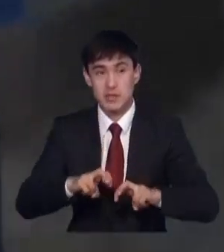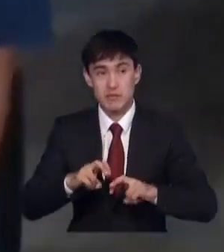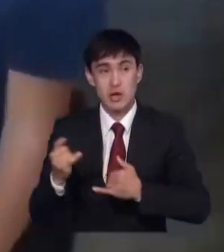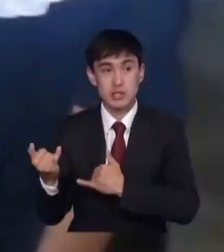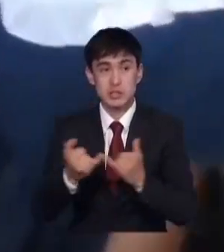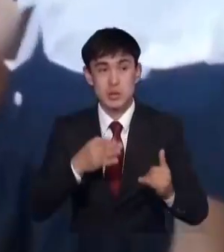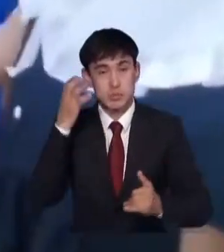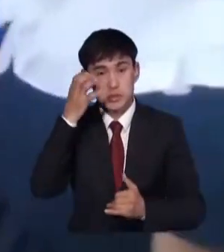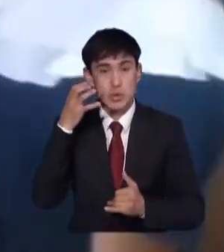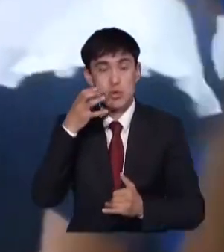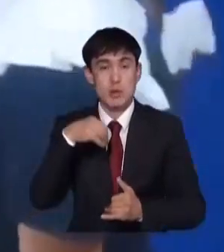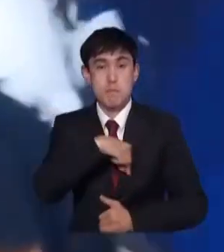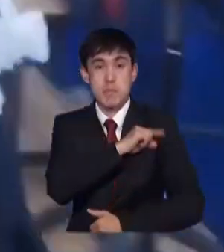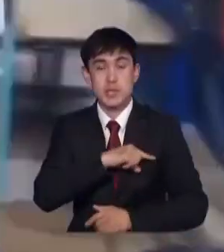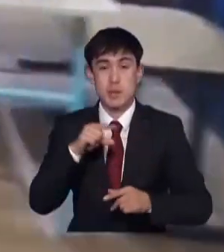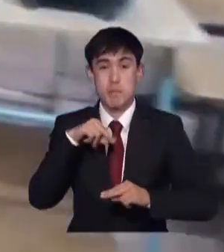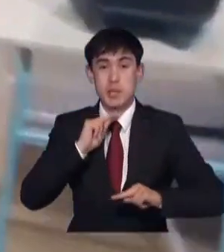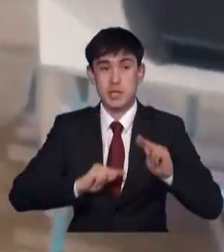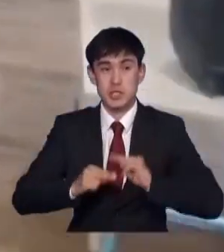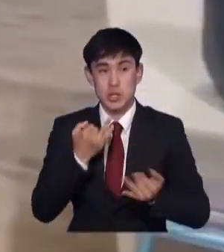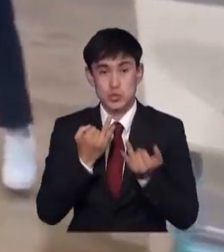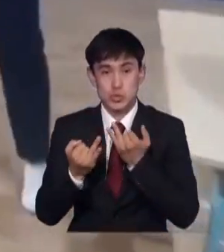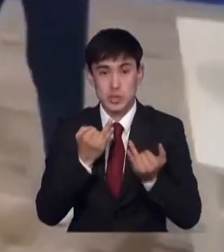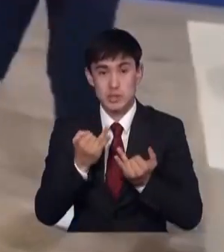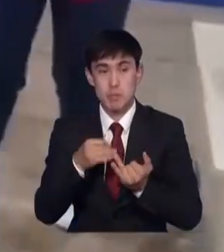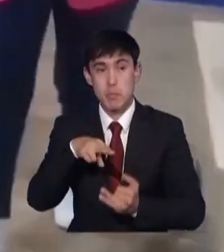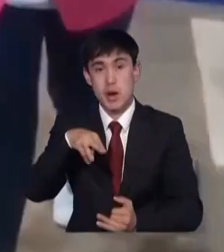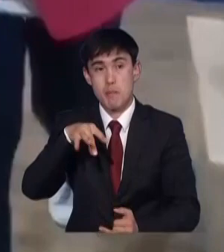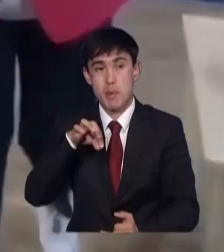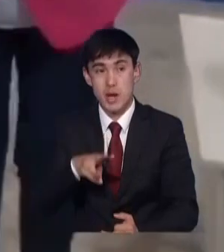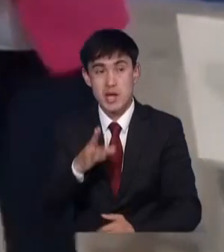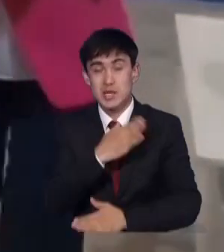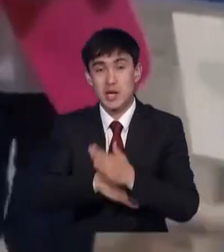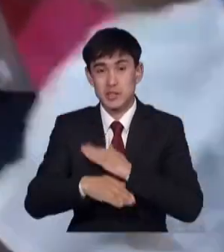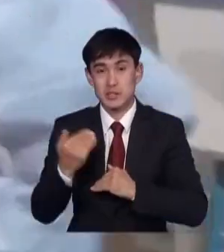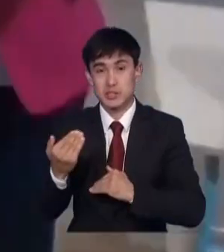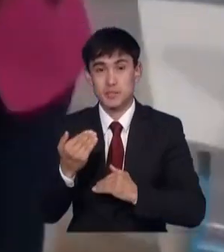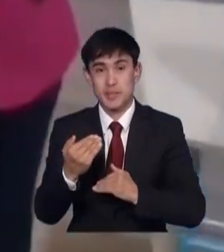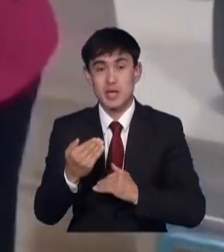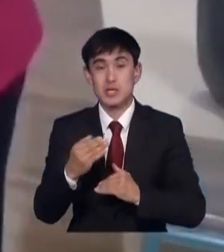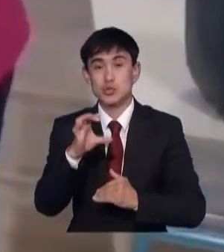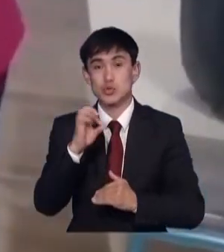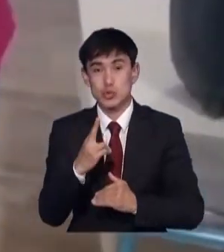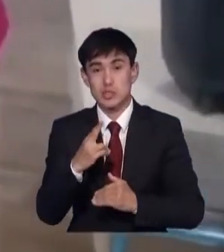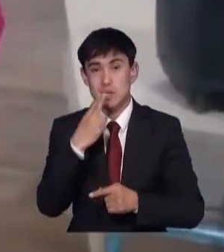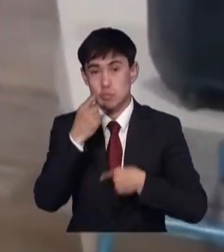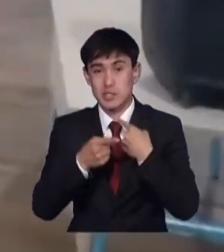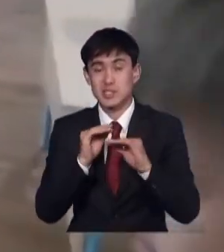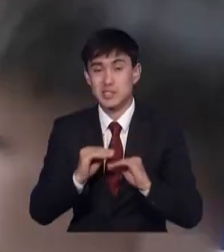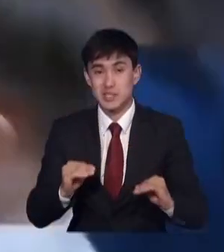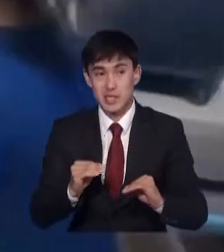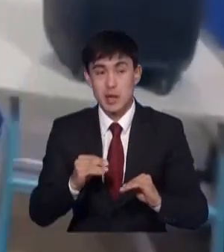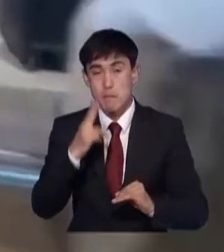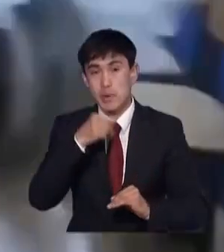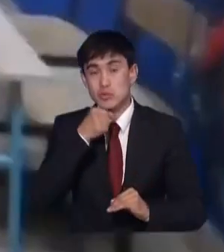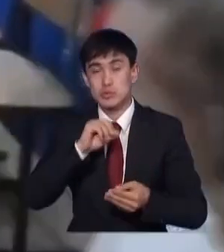оказанию психолого-медико-педагогической консультативной помощи детям с ограниченными возможностями и социальной адаптации детей и